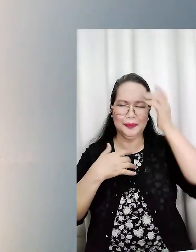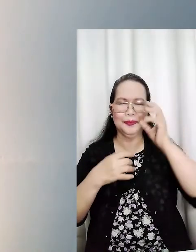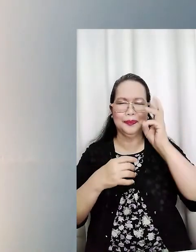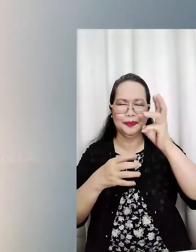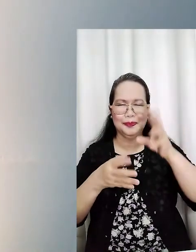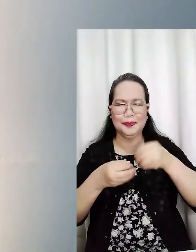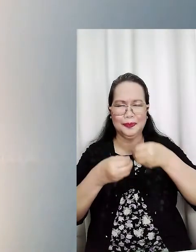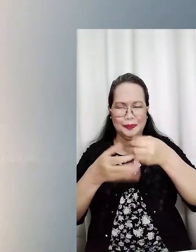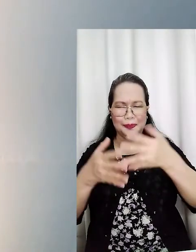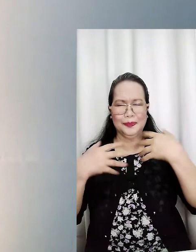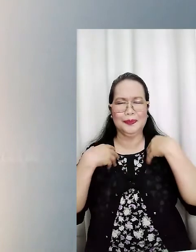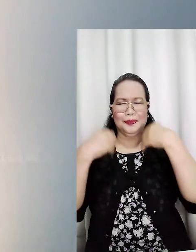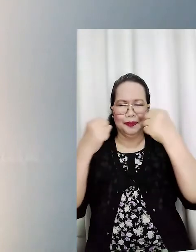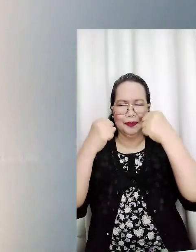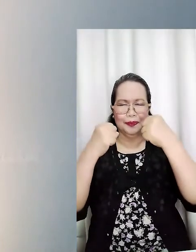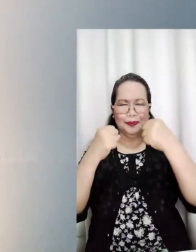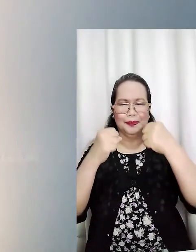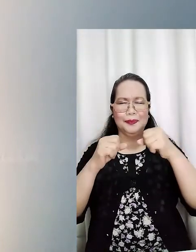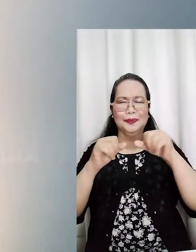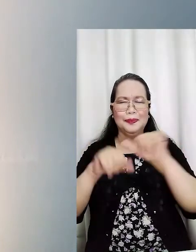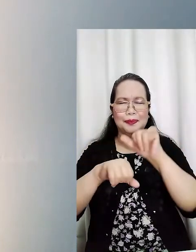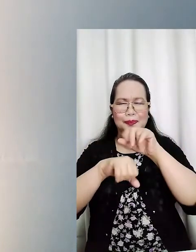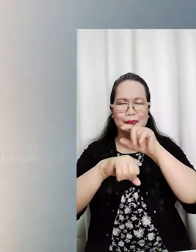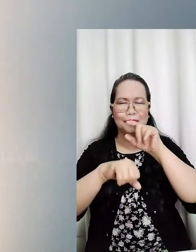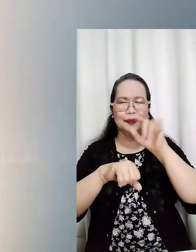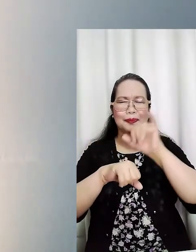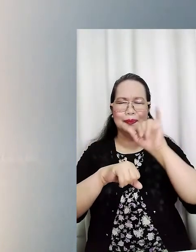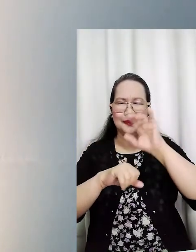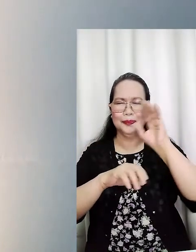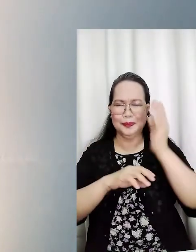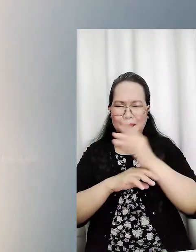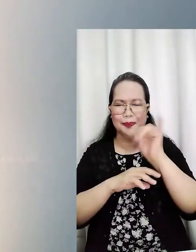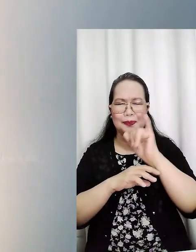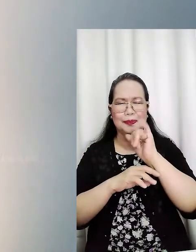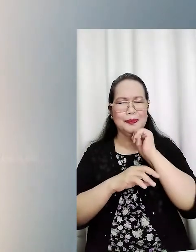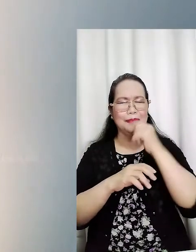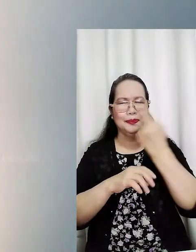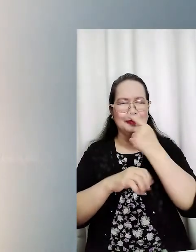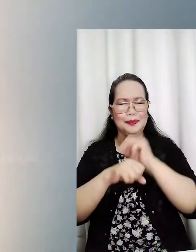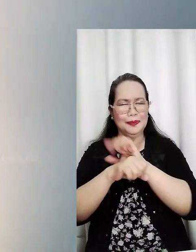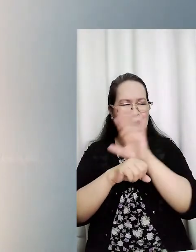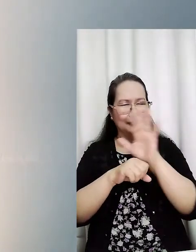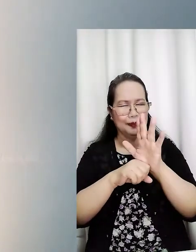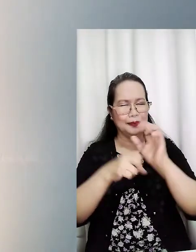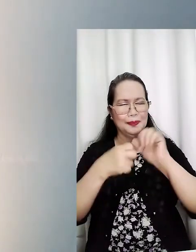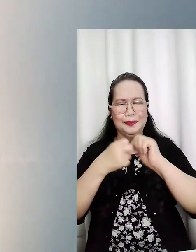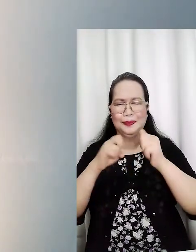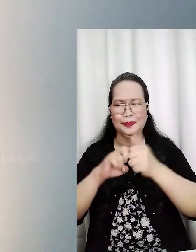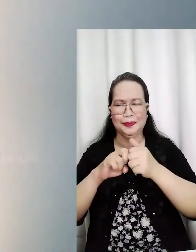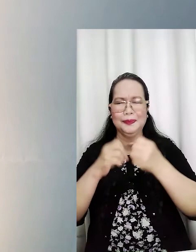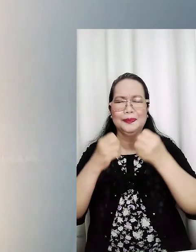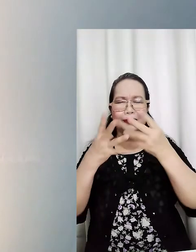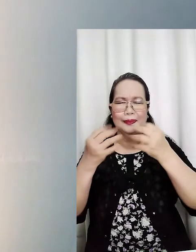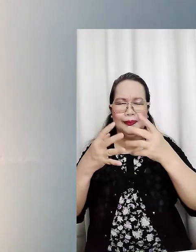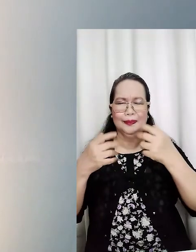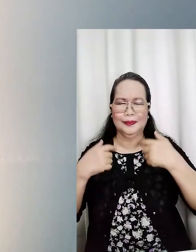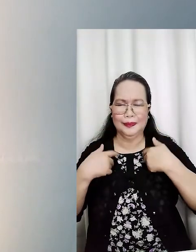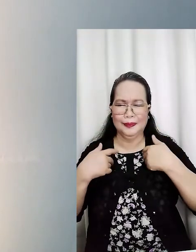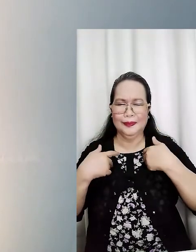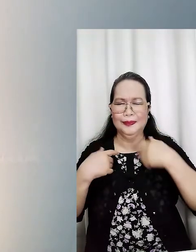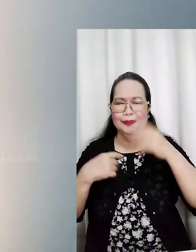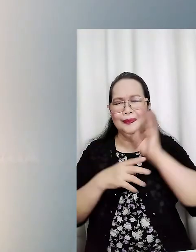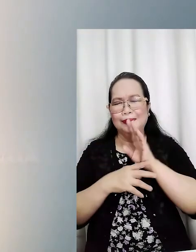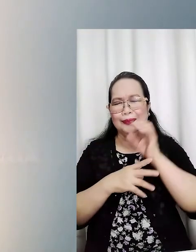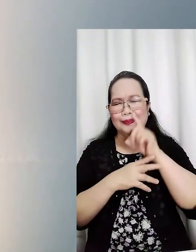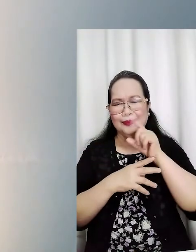ay mabigyan ng lunas. At the same time, Lord, marami sa kanila, hindi naman po COVID ang kanilang sitwasyon. Marami po sa